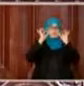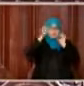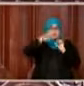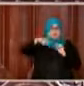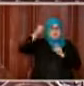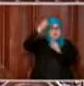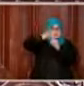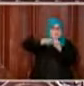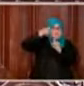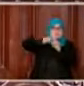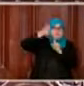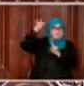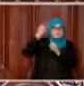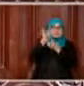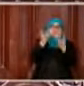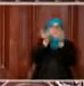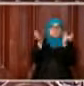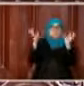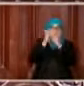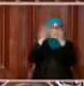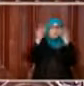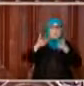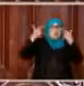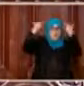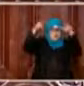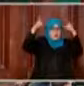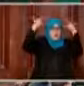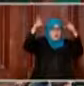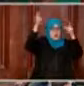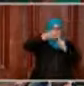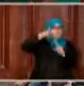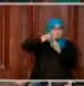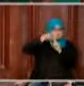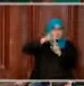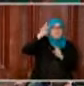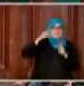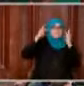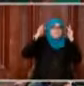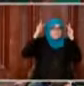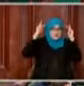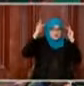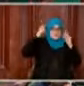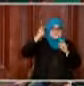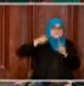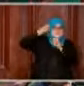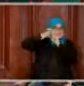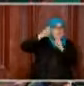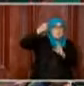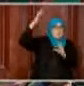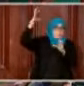دفع شعبنا ثمنها غاليا من أجل الوصول إليها